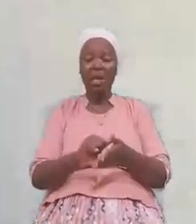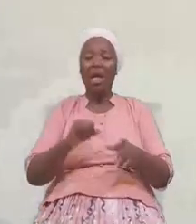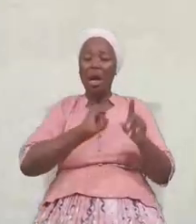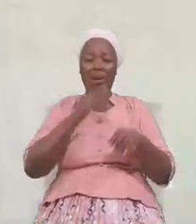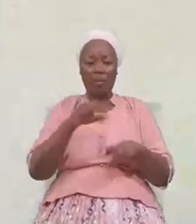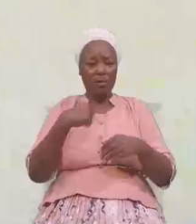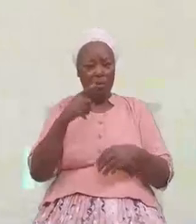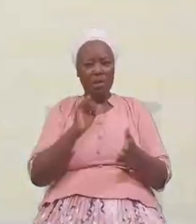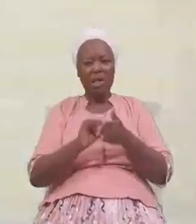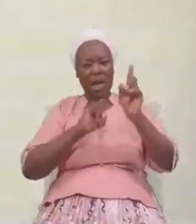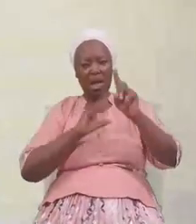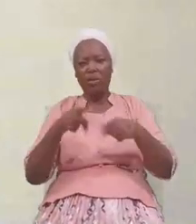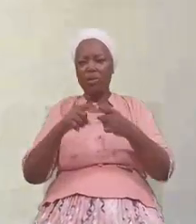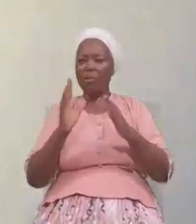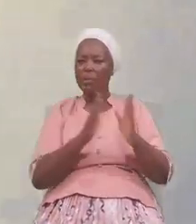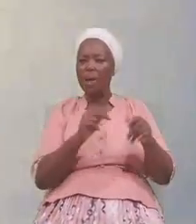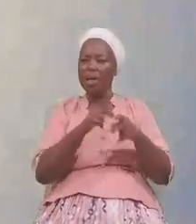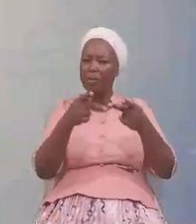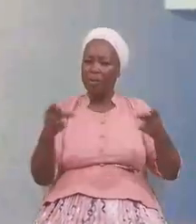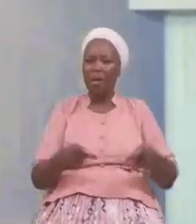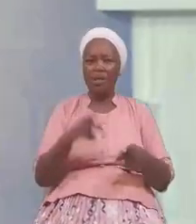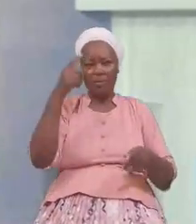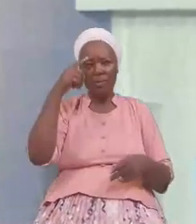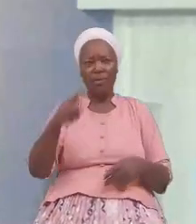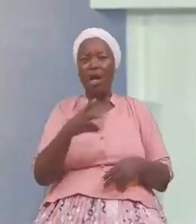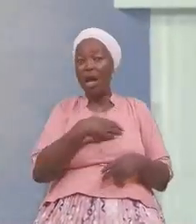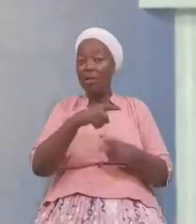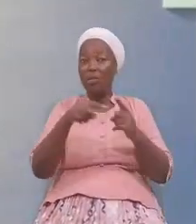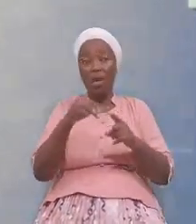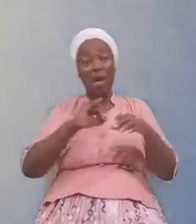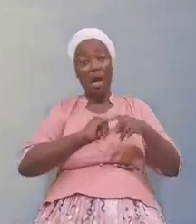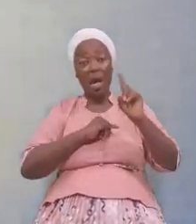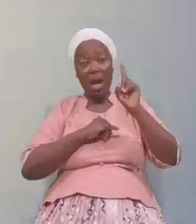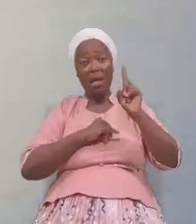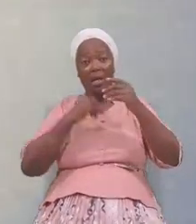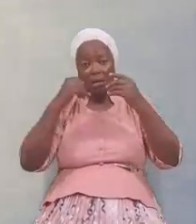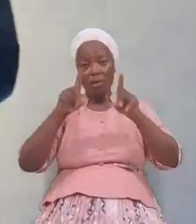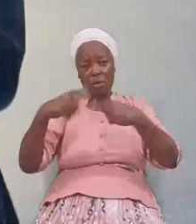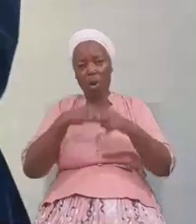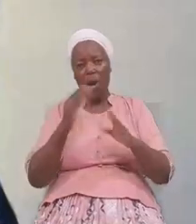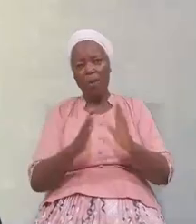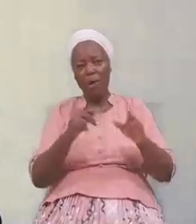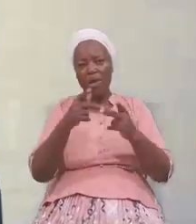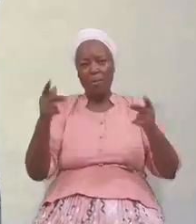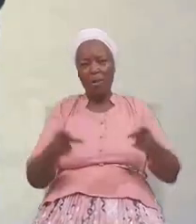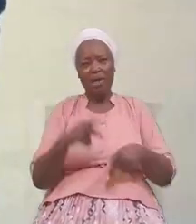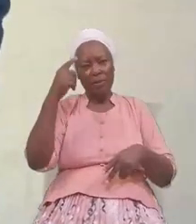préparer une place pour vous. Et lorsque je m'en serai allé et que je vous aurai préparé une place, je